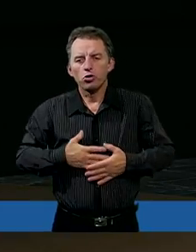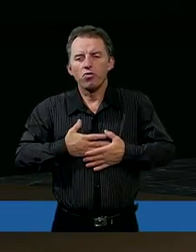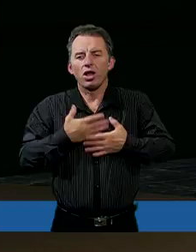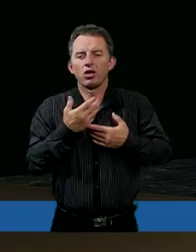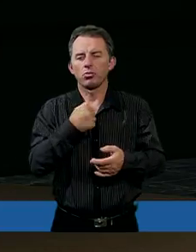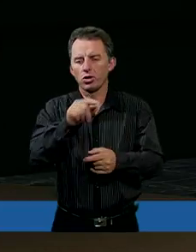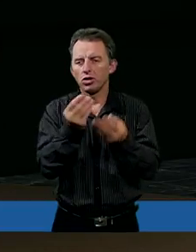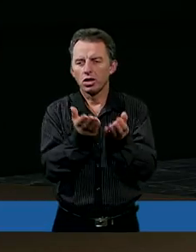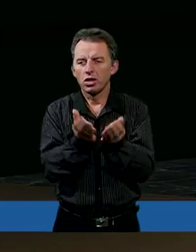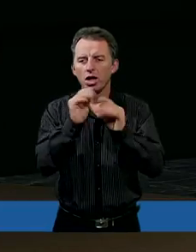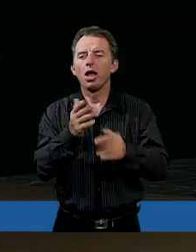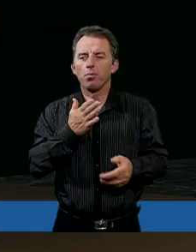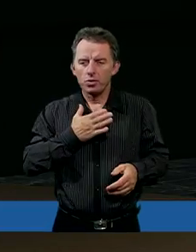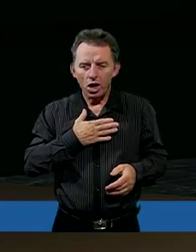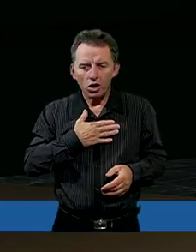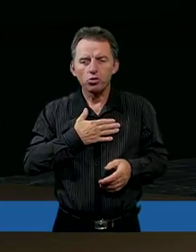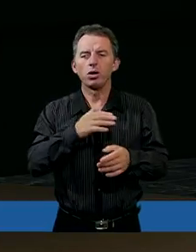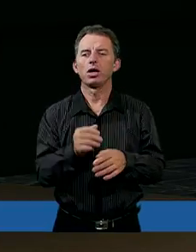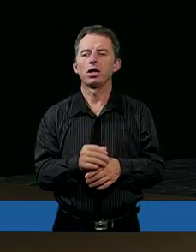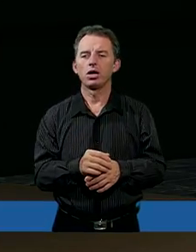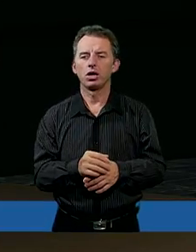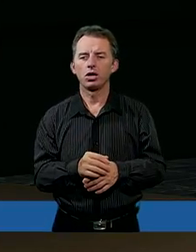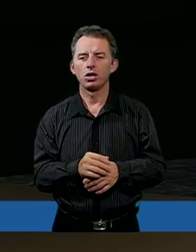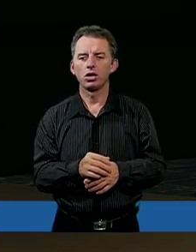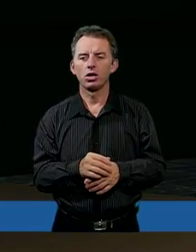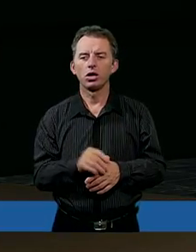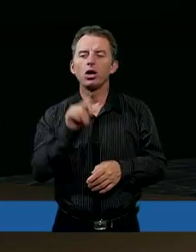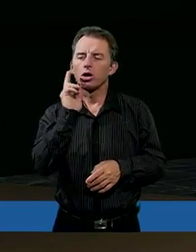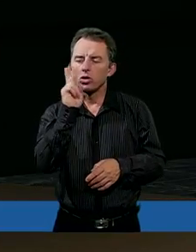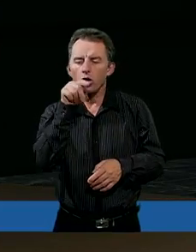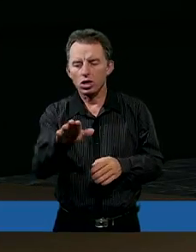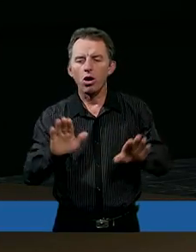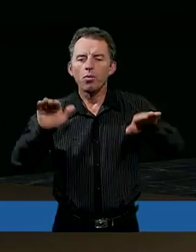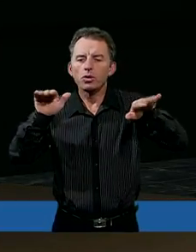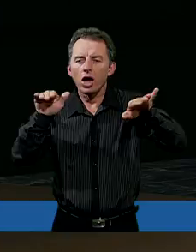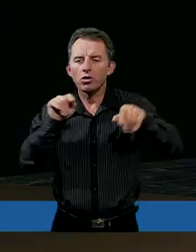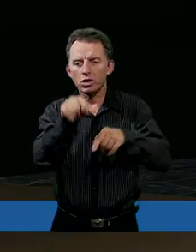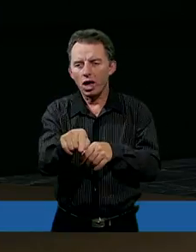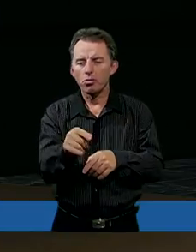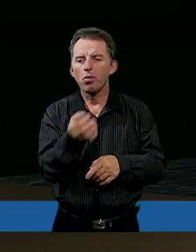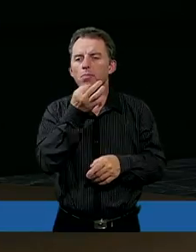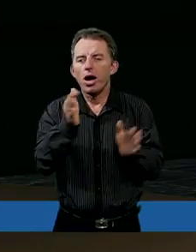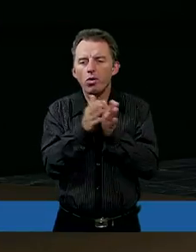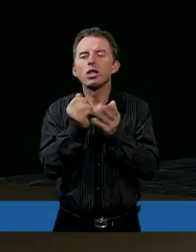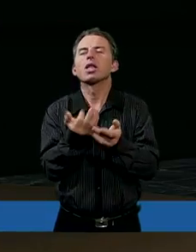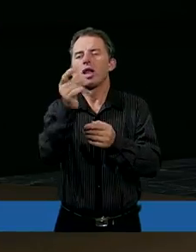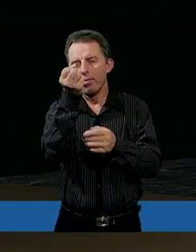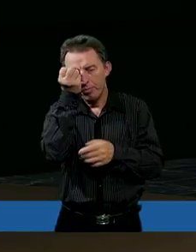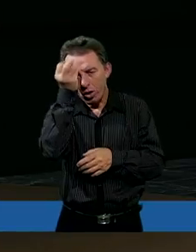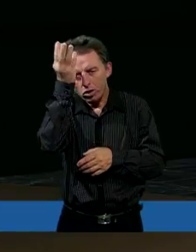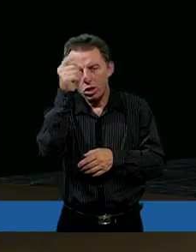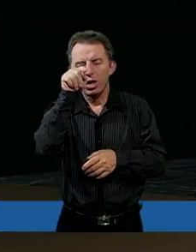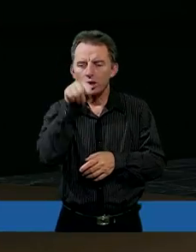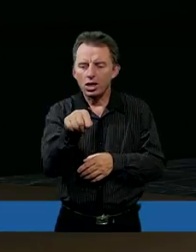podziwialiśmy i mówiliśmy: kto dał temu ptaszkowi małemu tyle mądrości, żeby